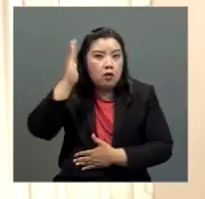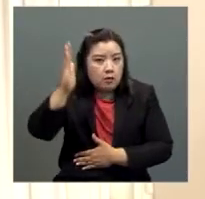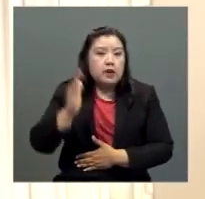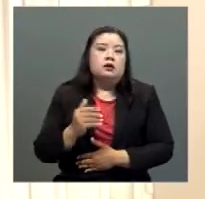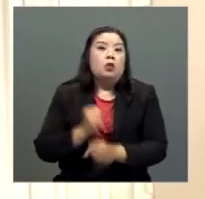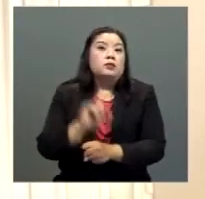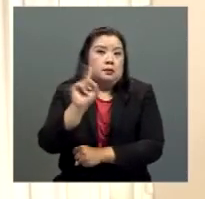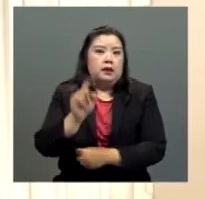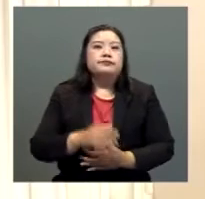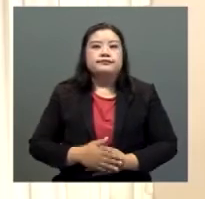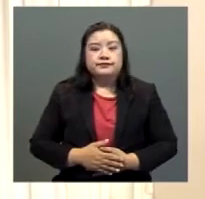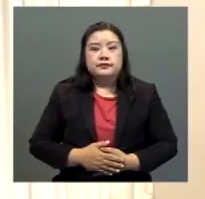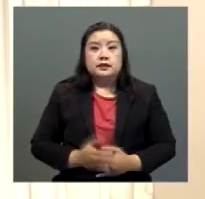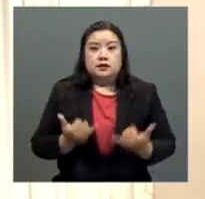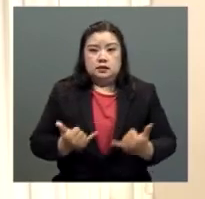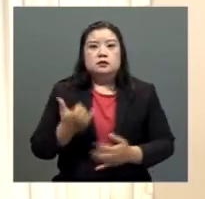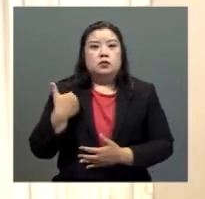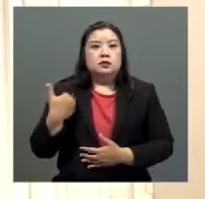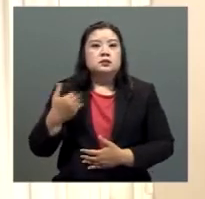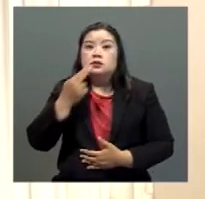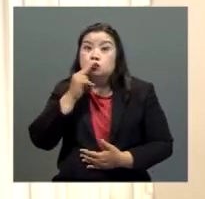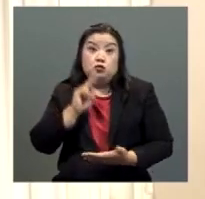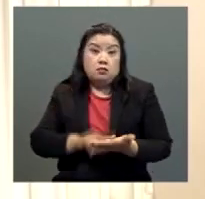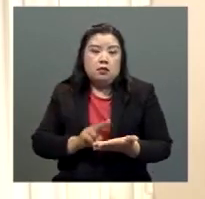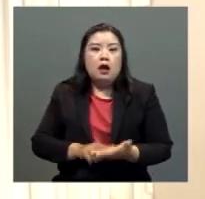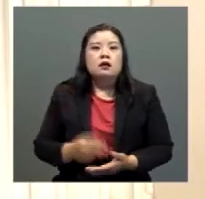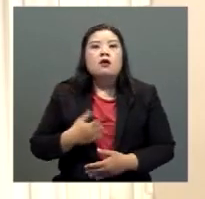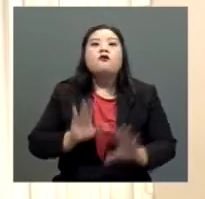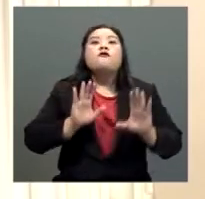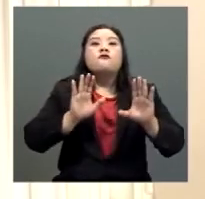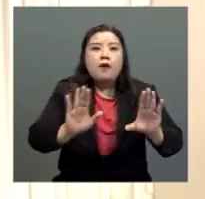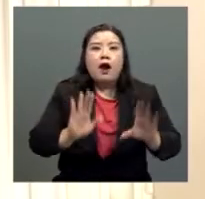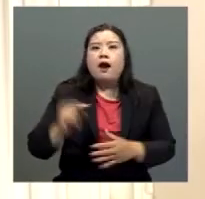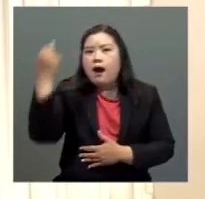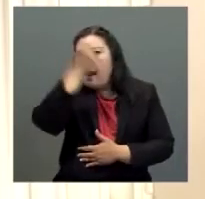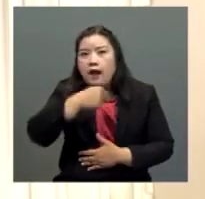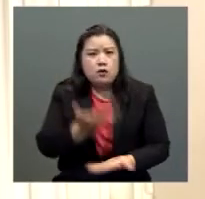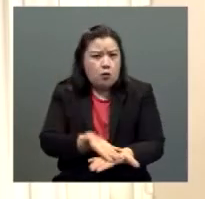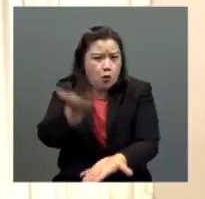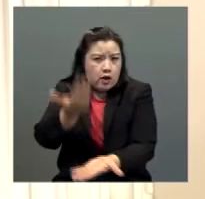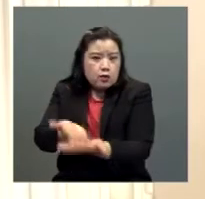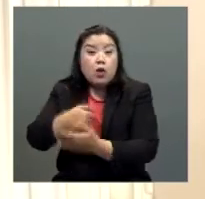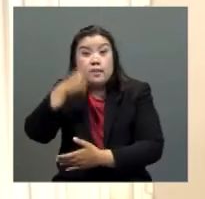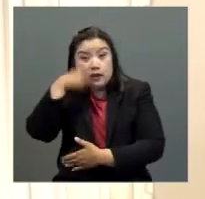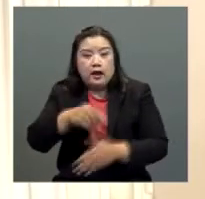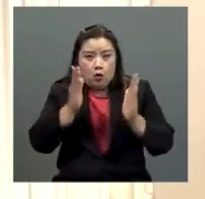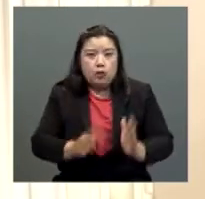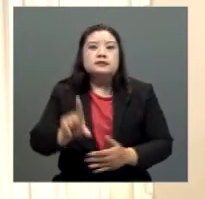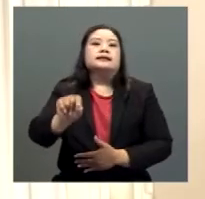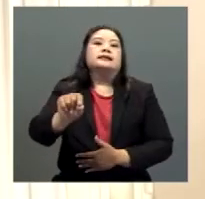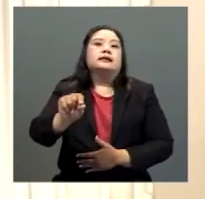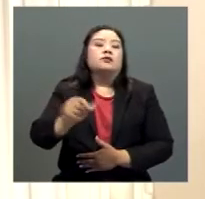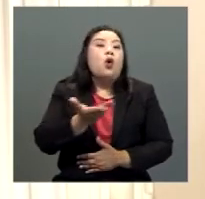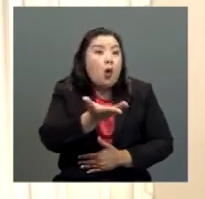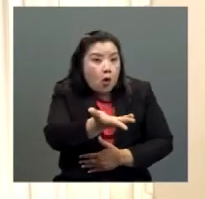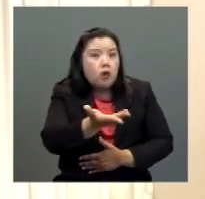ประการแรกก็คือผมจะออกจดหมายเปิดผนึกถึงมหาเศรษฐีที่ร่ำรวยที่สุดในประเทศไทย20ท่านขอให้ท่